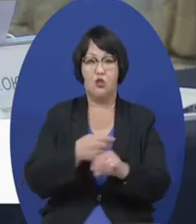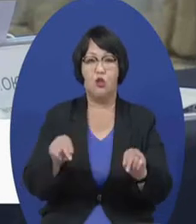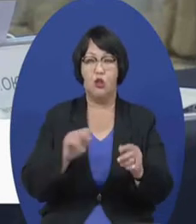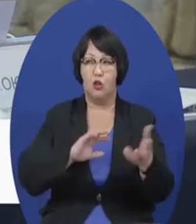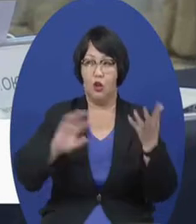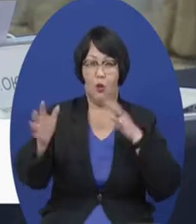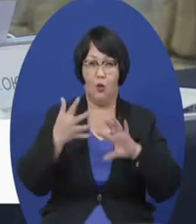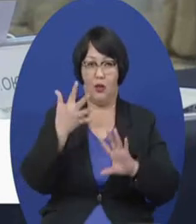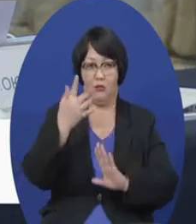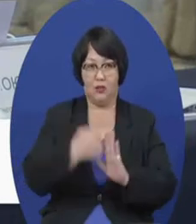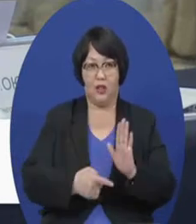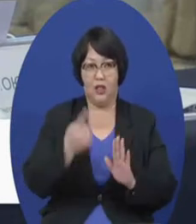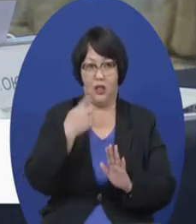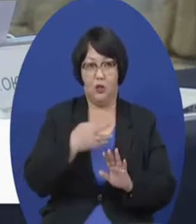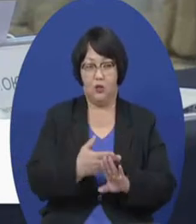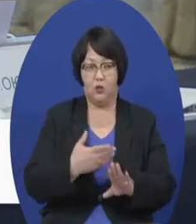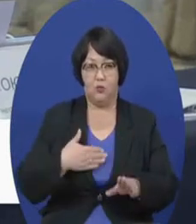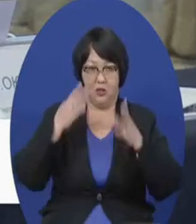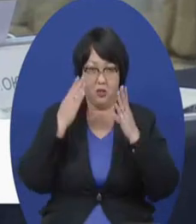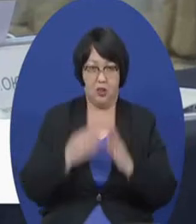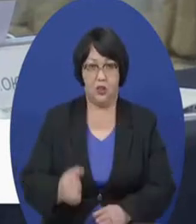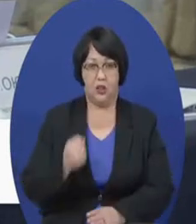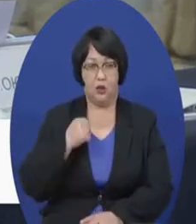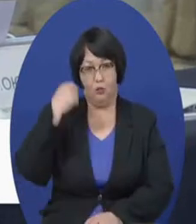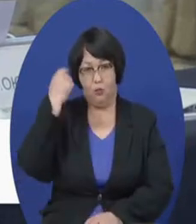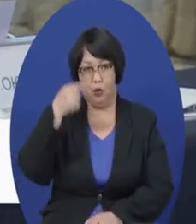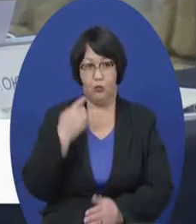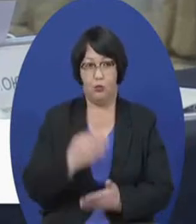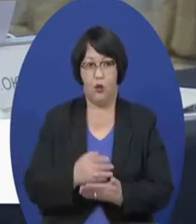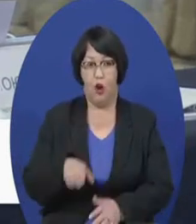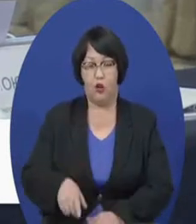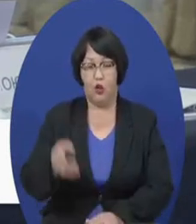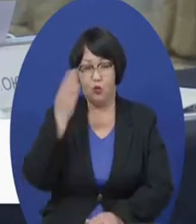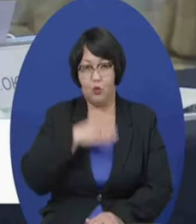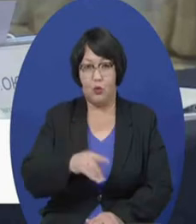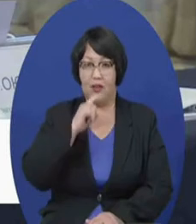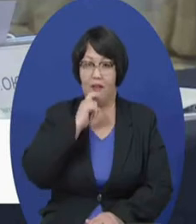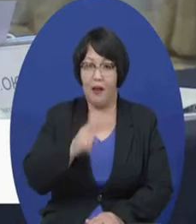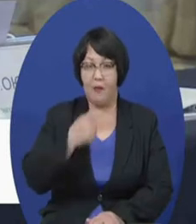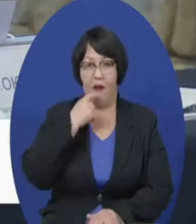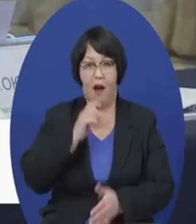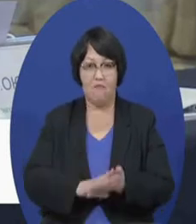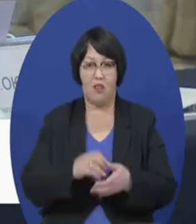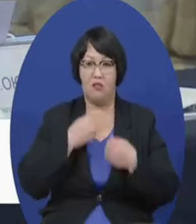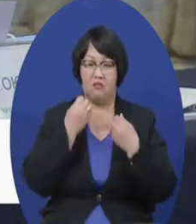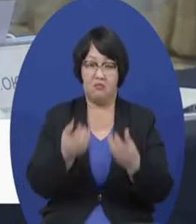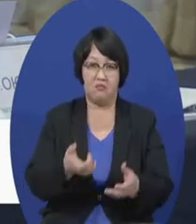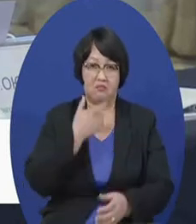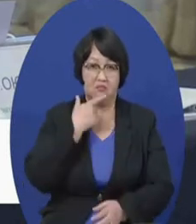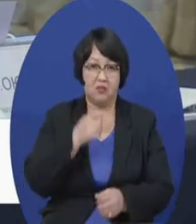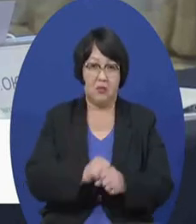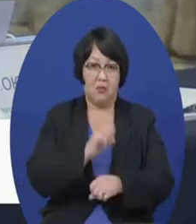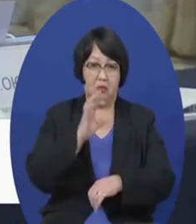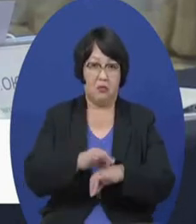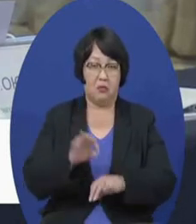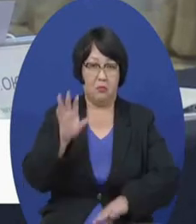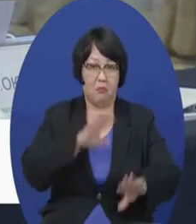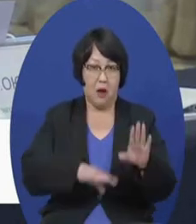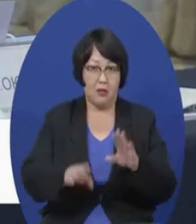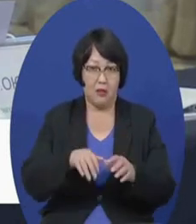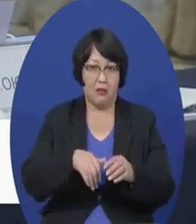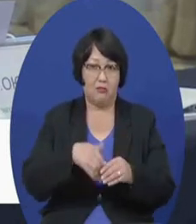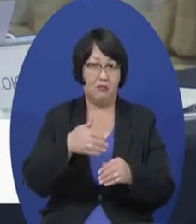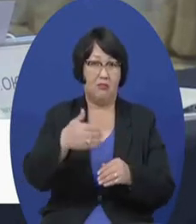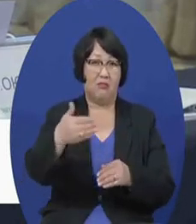сарын өмнөөс өмнө шийдэж чадах байхаа гэж бодож байна. Гэтэ энийг би өнөөдөр шууд ингээд амлахад амаргүй яагаад гэвэл нөхцөл байдлыг би шууд тааж